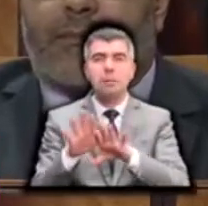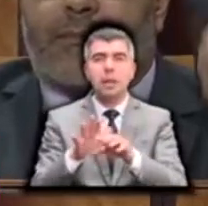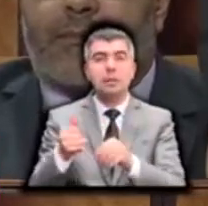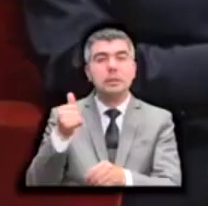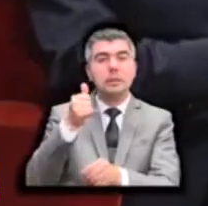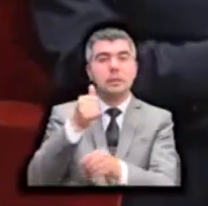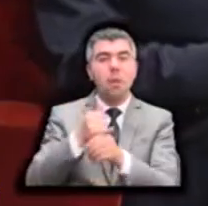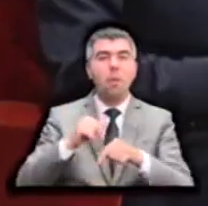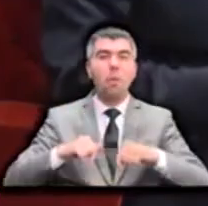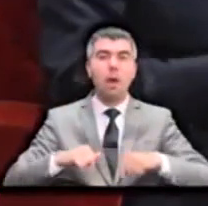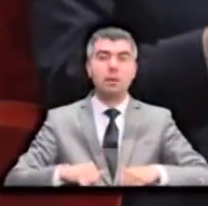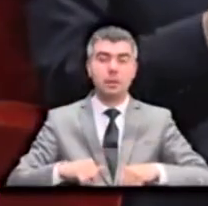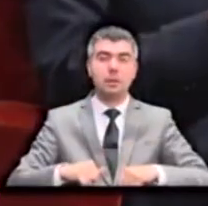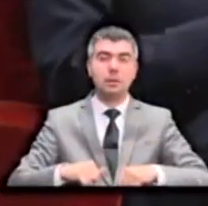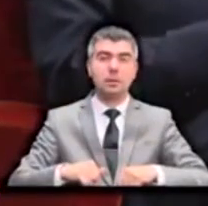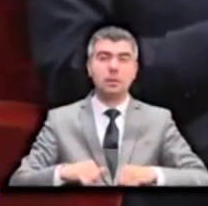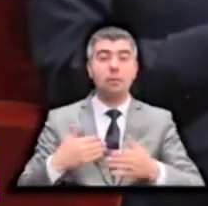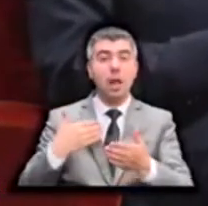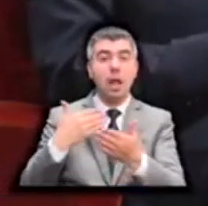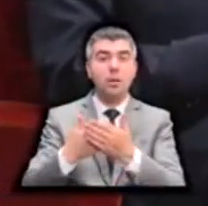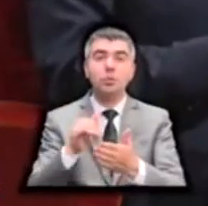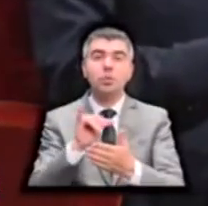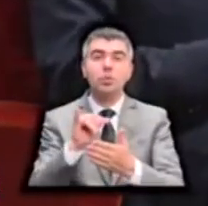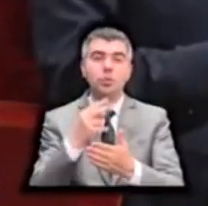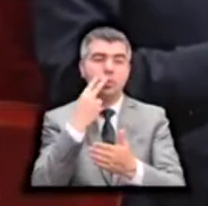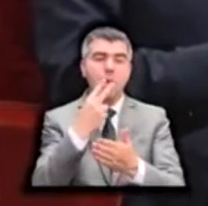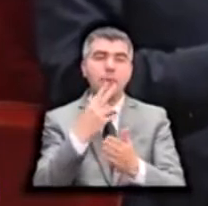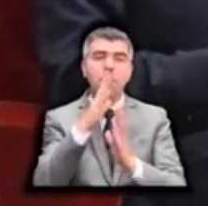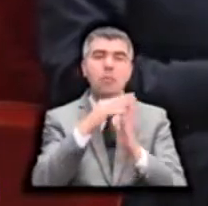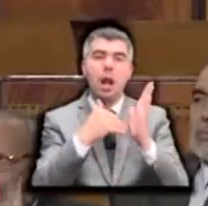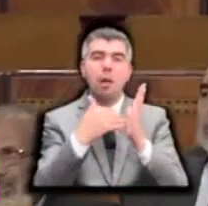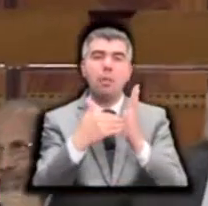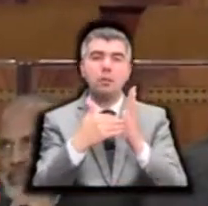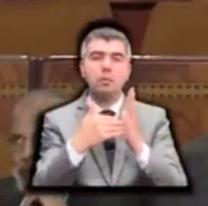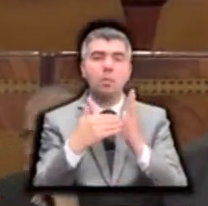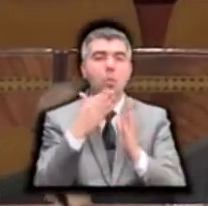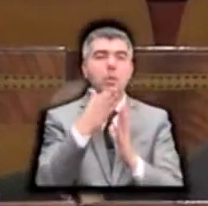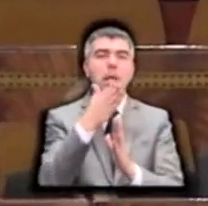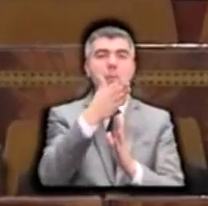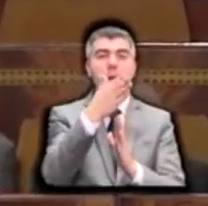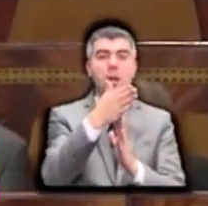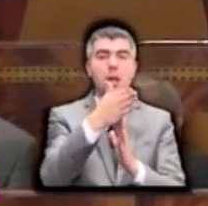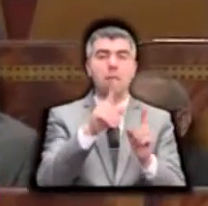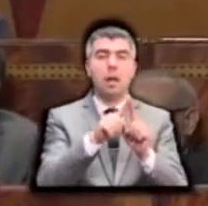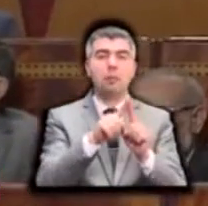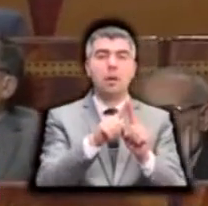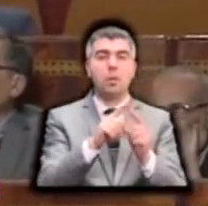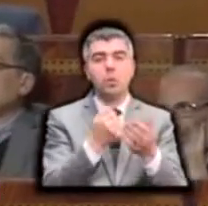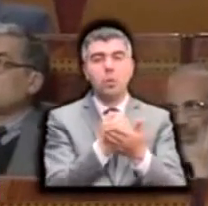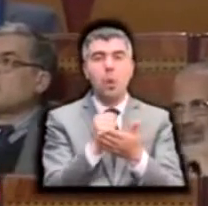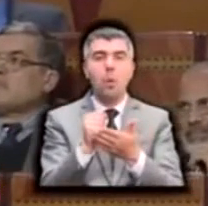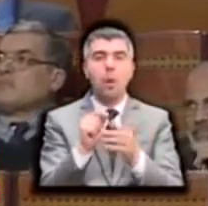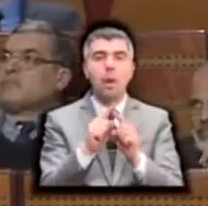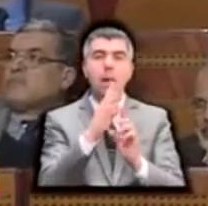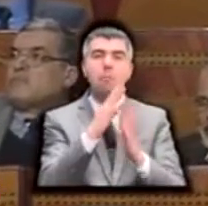يعني في هذه الأيام الأخيرة؟ أشنا هي الرؤية ديالكم والتدابير التي ستتخذونها من أجل إزالة العوائق أمام هذا